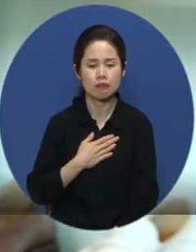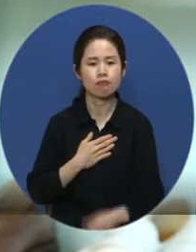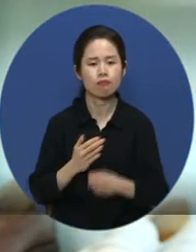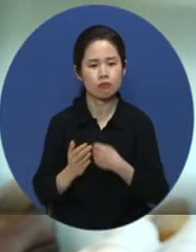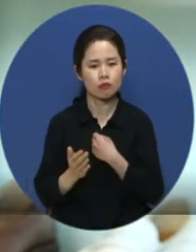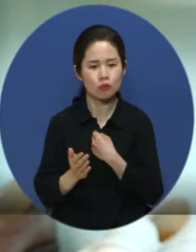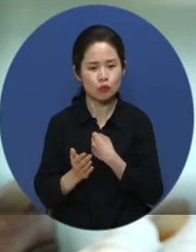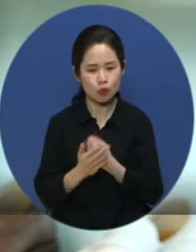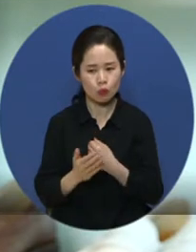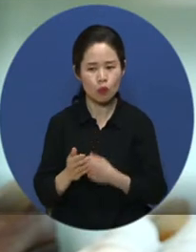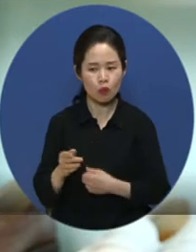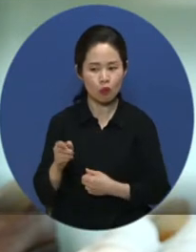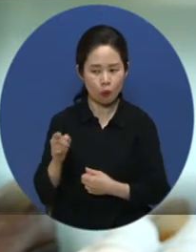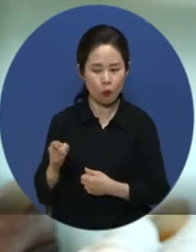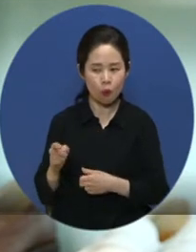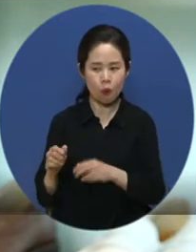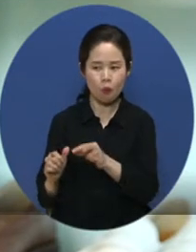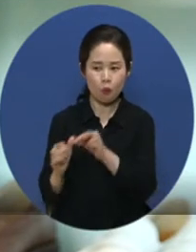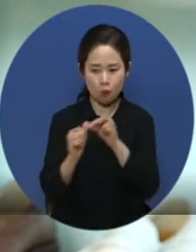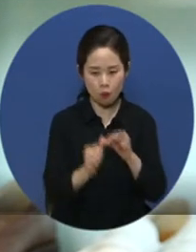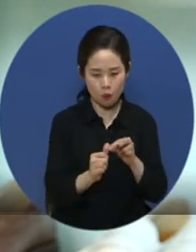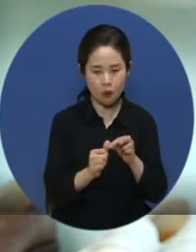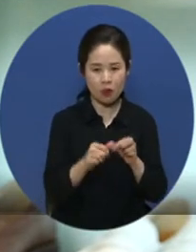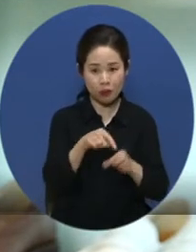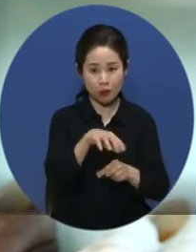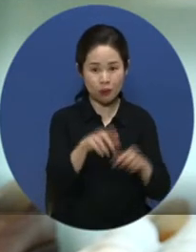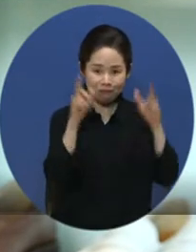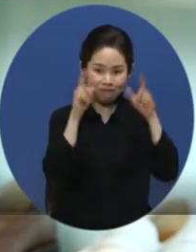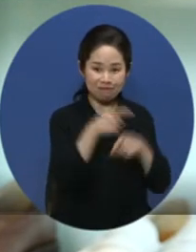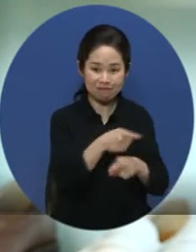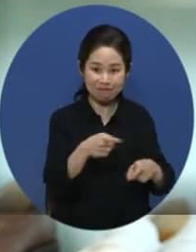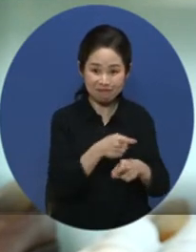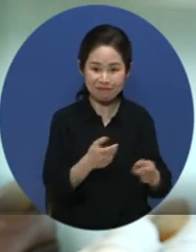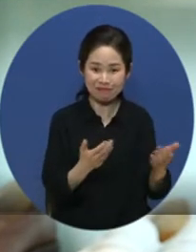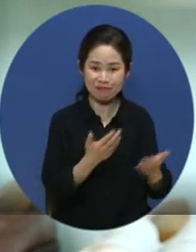그분들이 충분히 여기서 일하고 그분들이 여기서